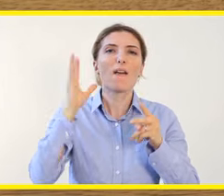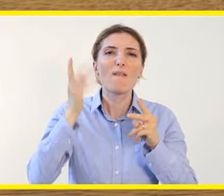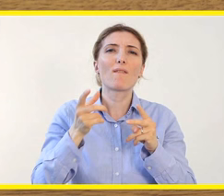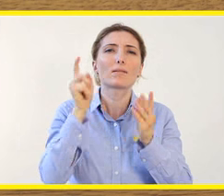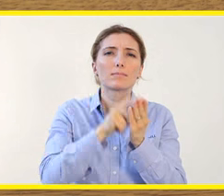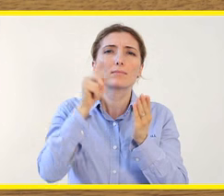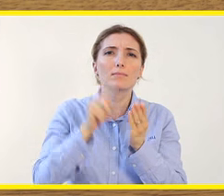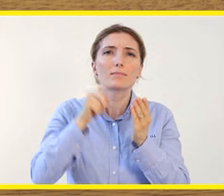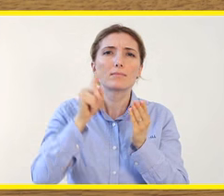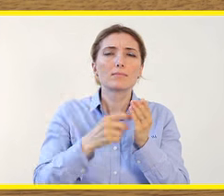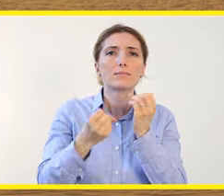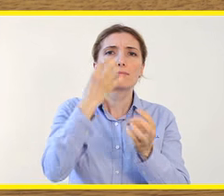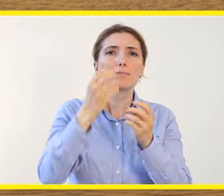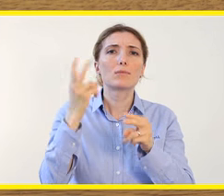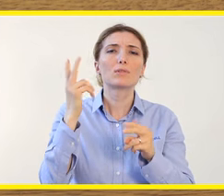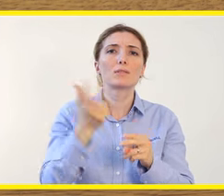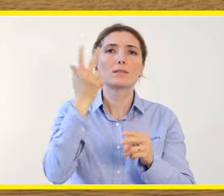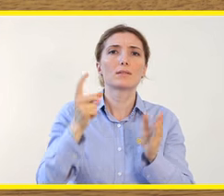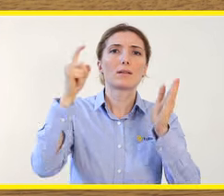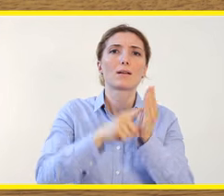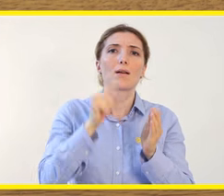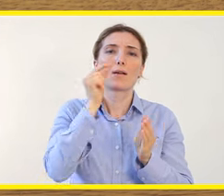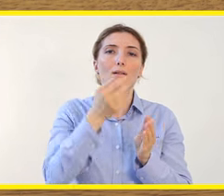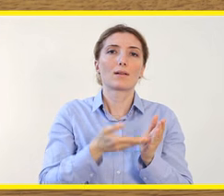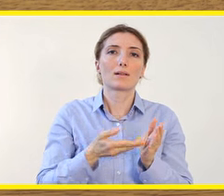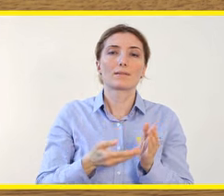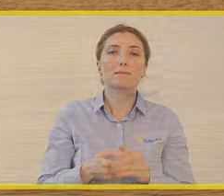uygulama ve fonksiyonlara hızlı bir şekilde erişebilirsiniz.